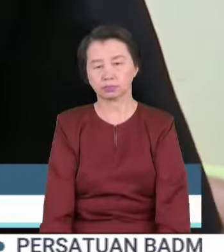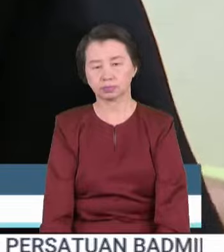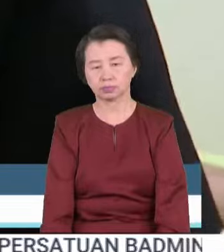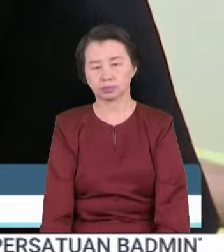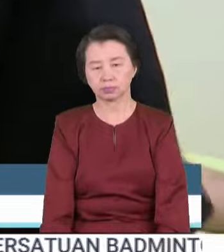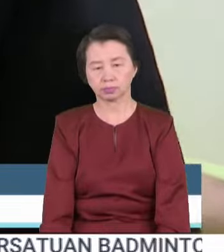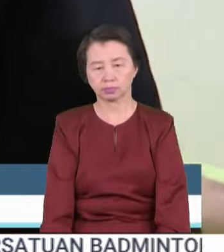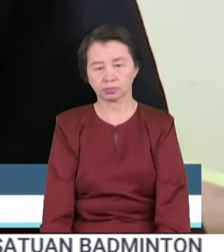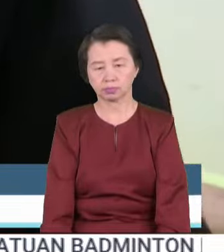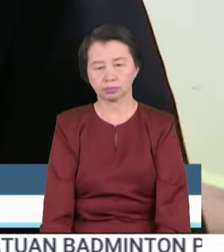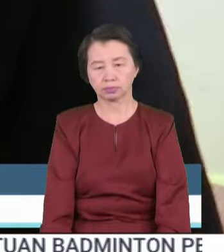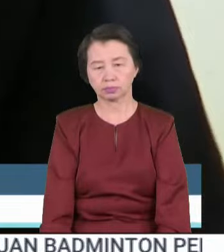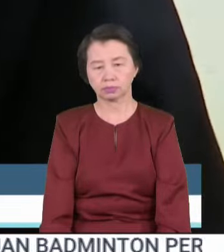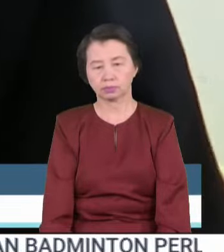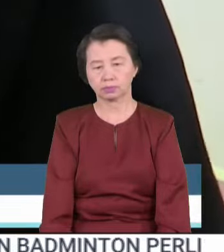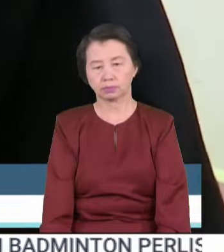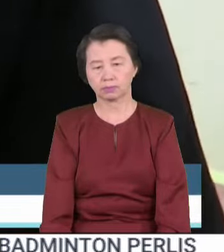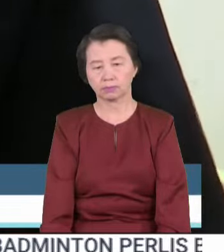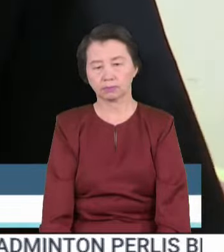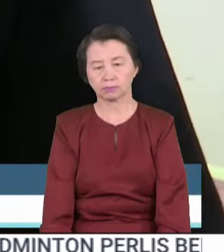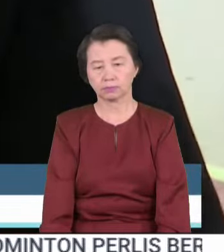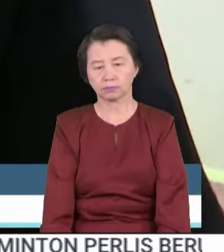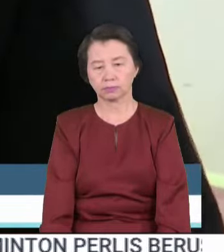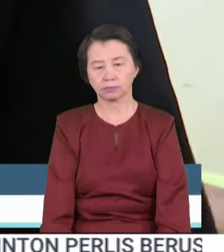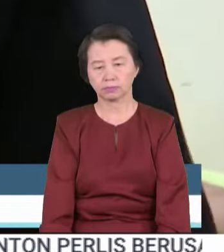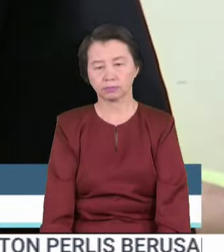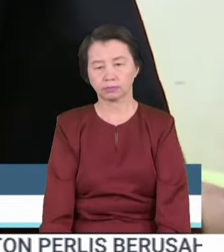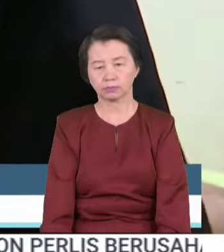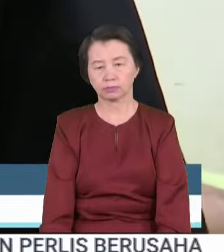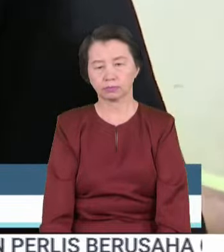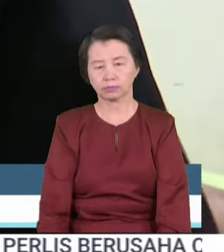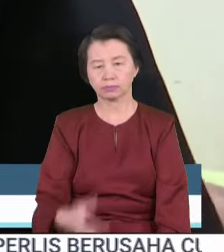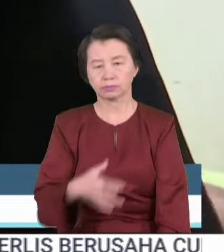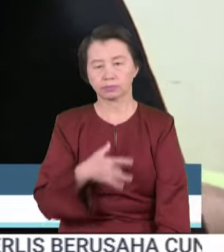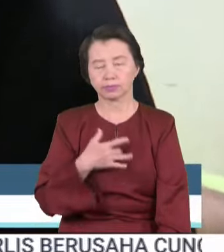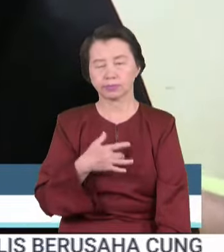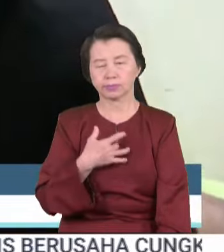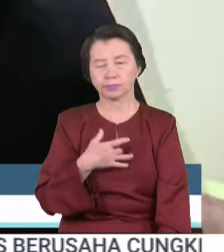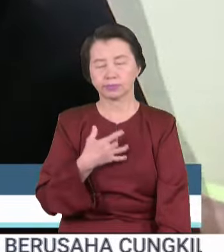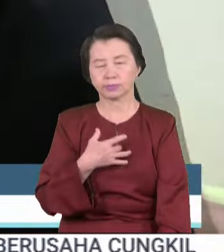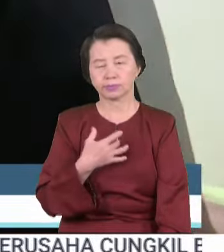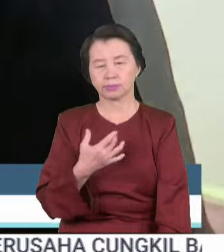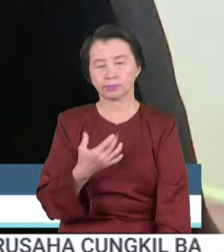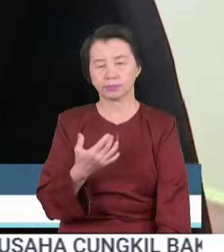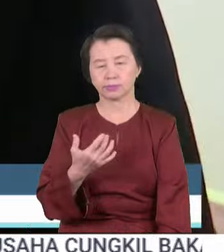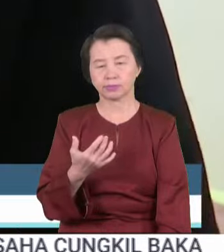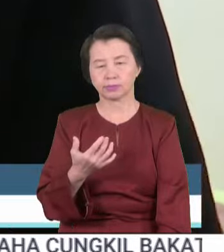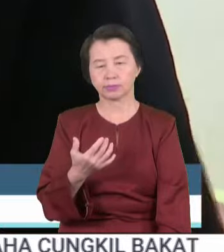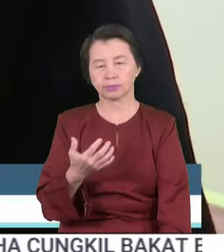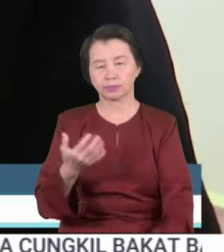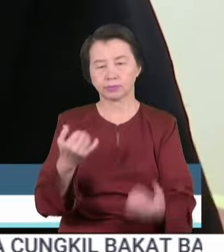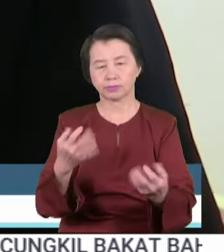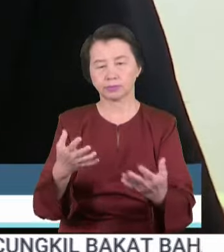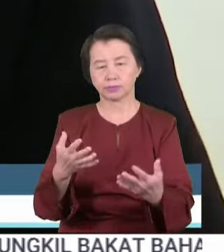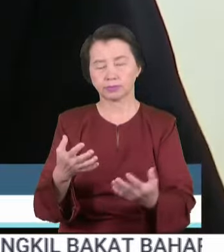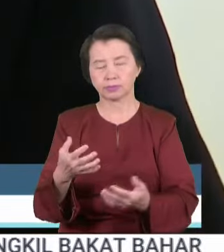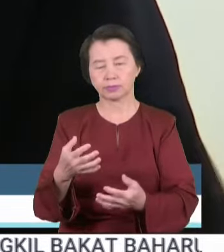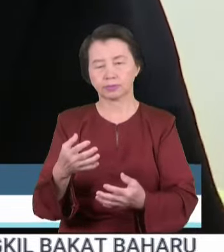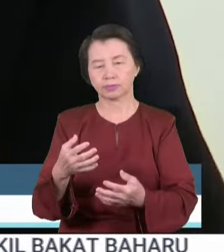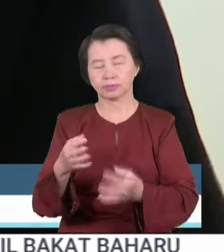ingat bagi raya? Raya rasa macam tak ingatlah mak macam tu lah. Tak ingatlah dulu biasa